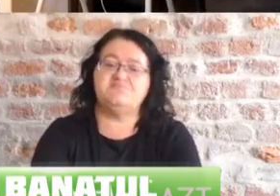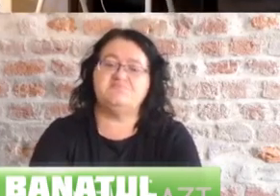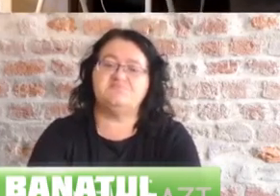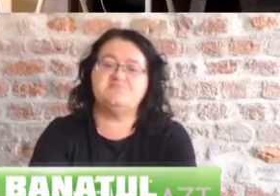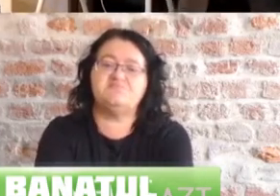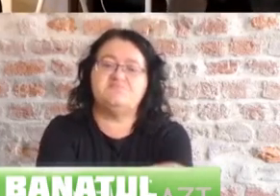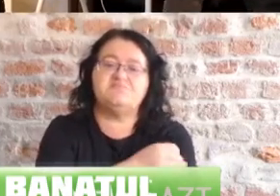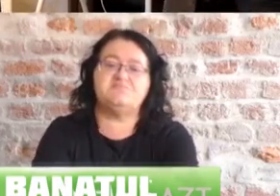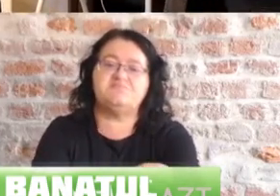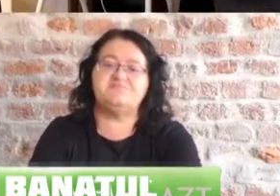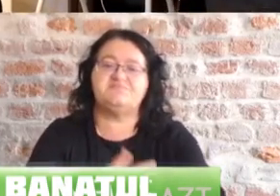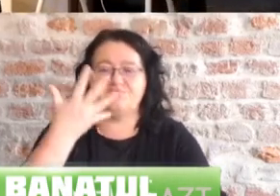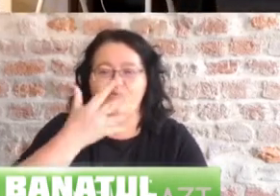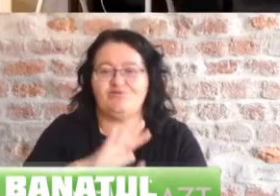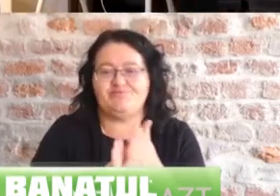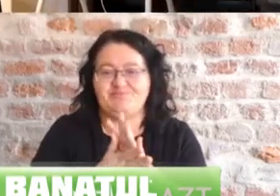Bun.